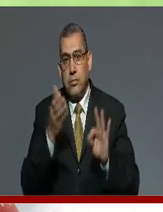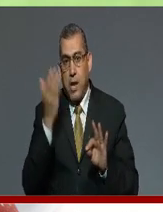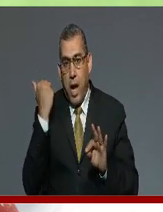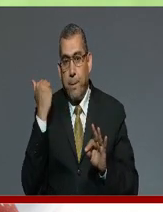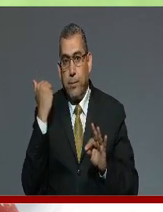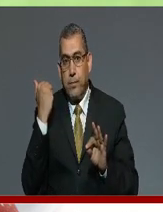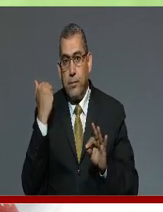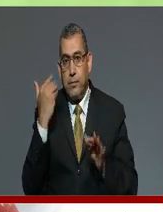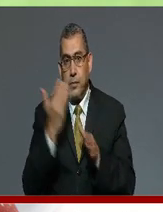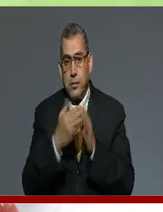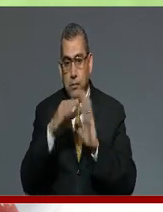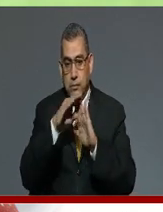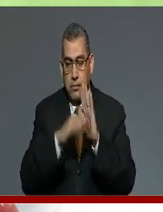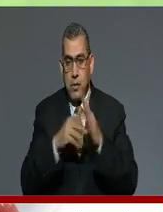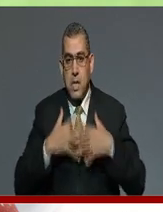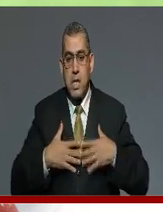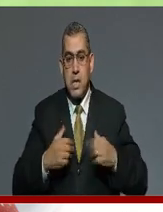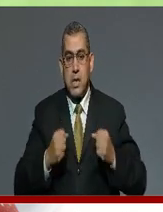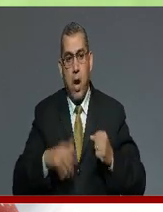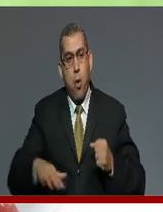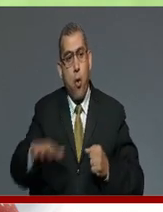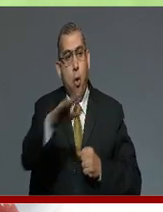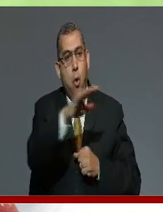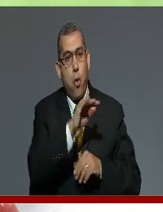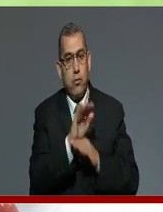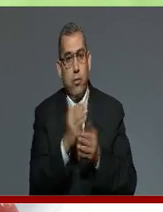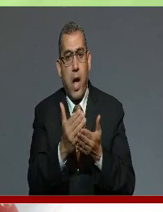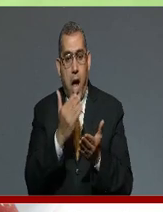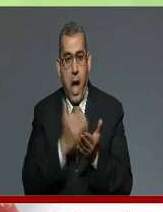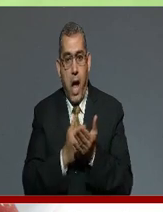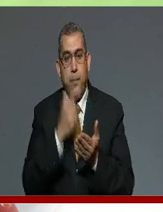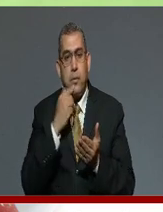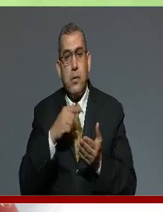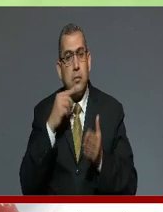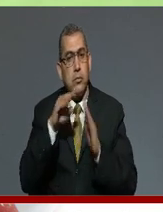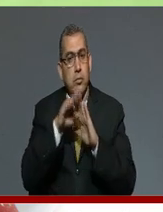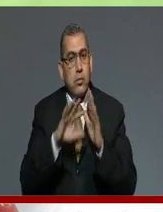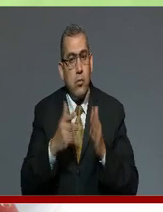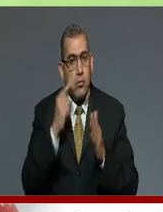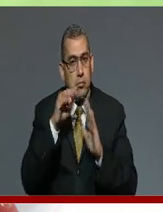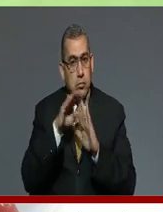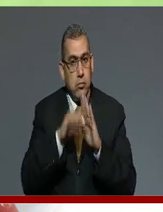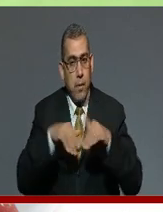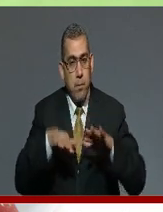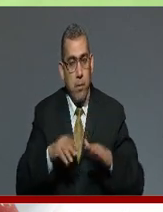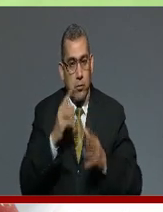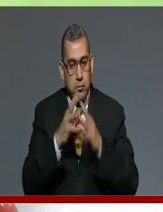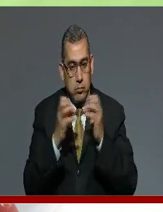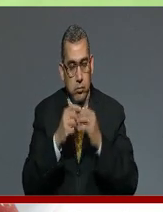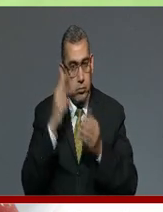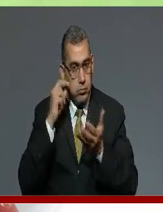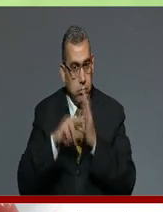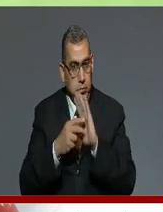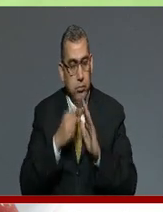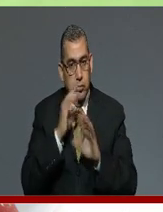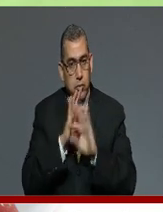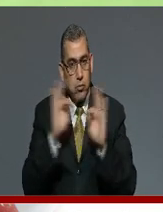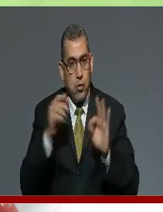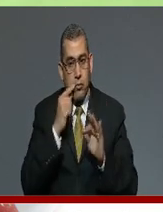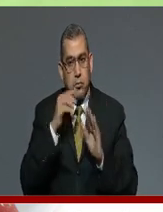نظام الصحه العامه نظام الصحه العامه يقول دعونا نجلس ونخطط وفقا لهذا